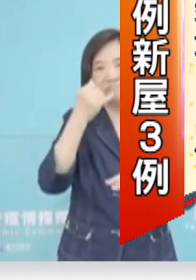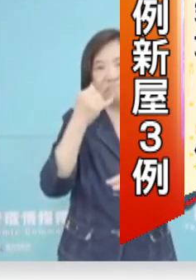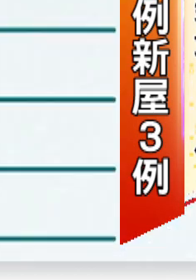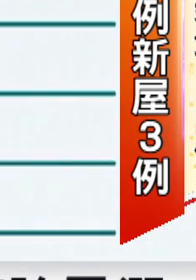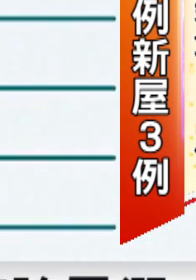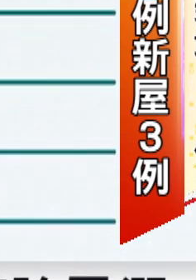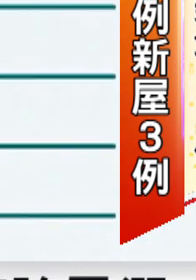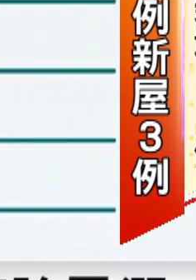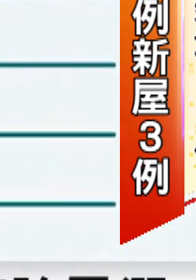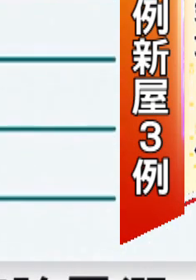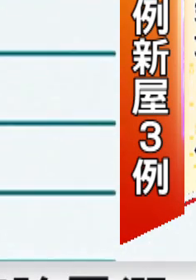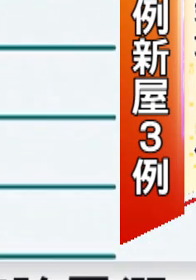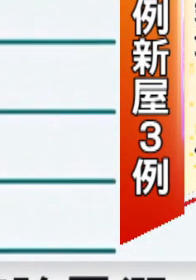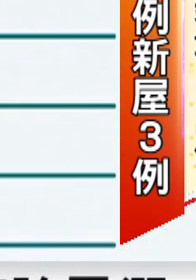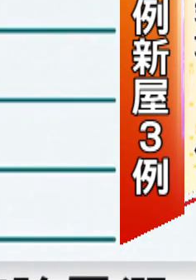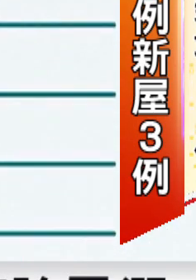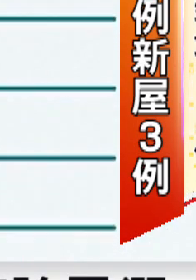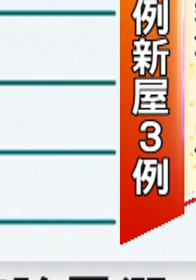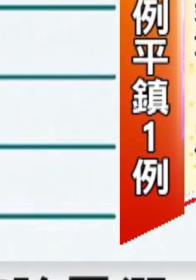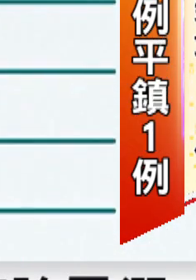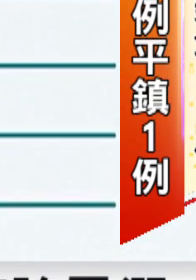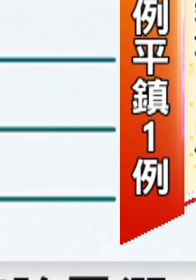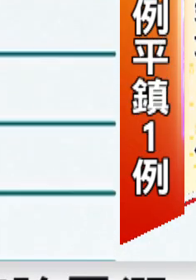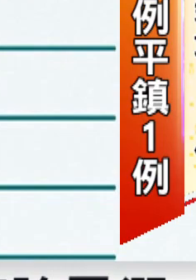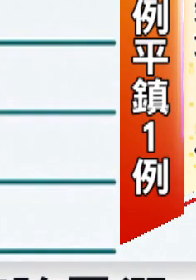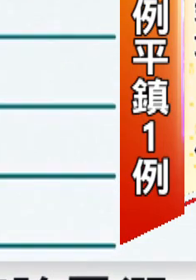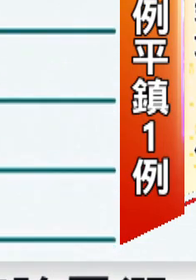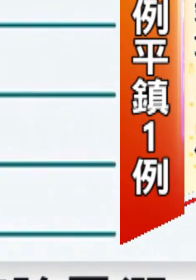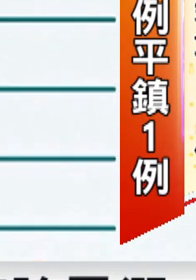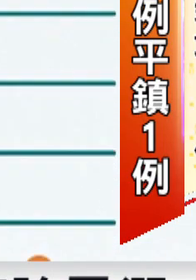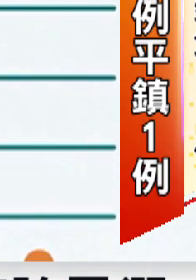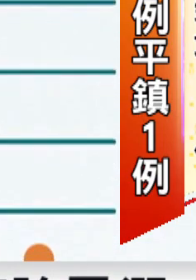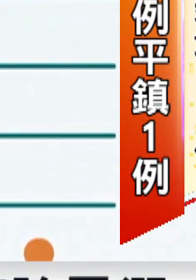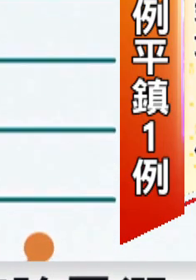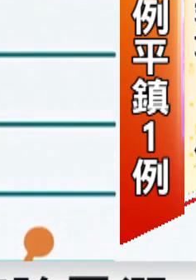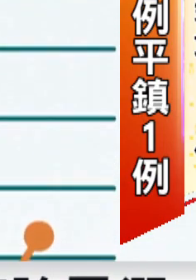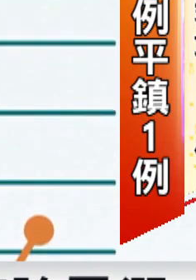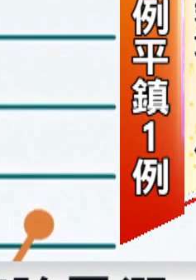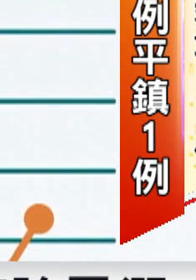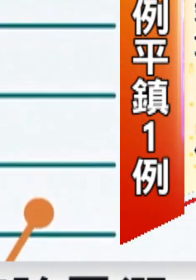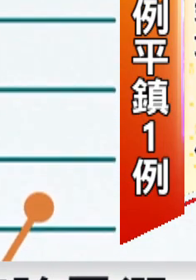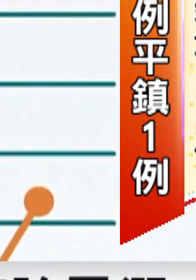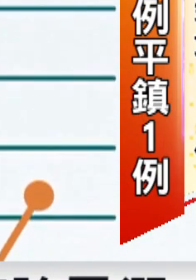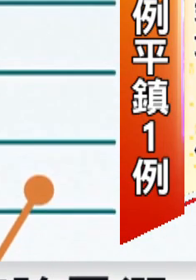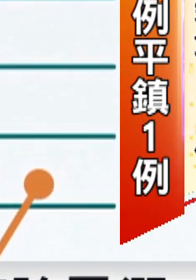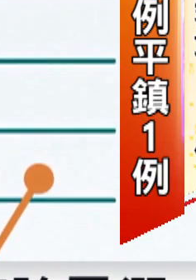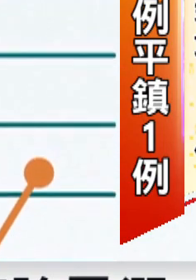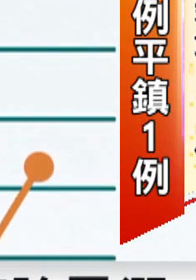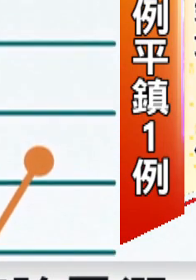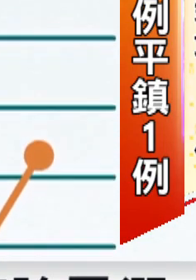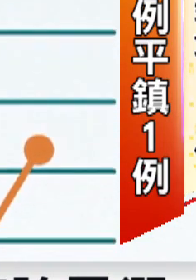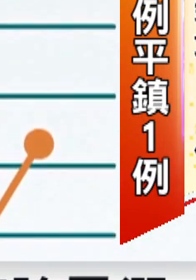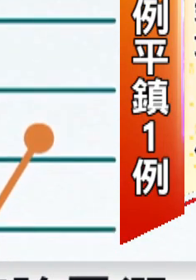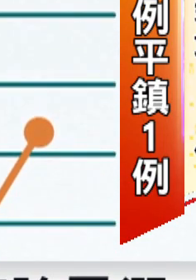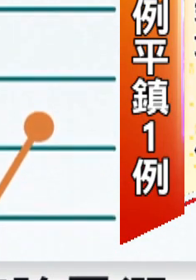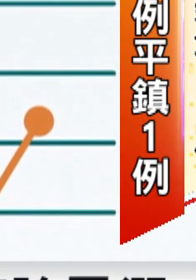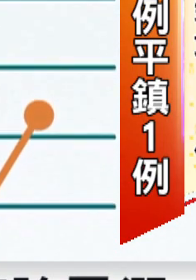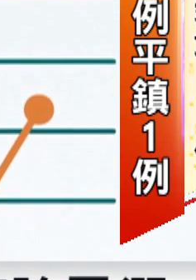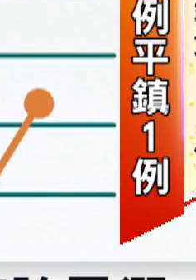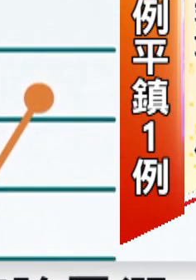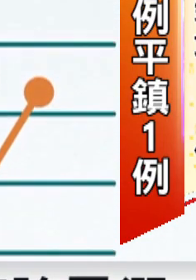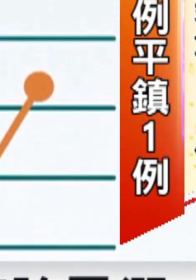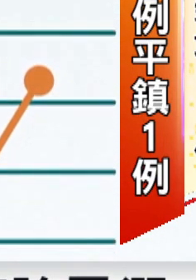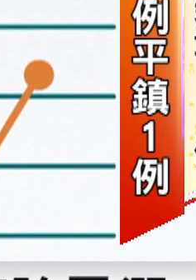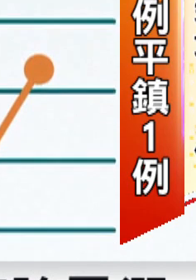样。 拿出北市阳性图表，柯文哲分析，疫情虽然得到控制，但确诊数难再降，陷入瓶颈